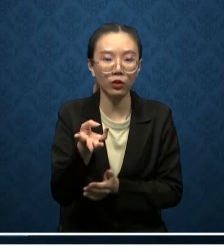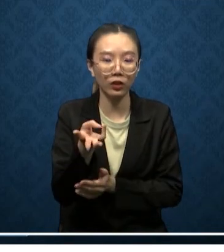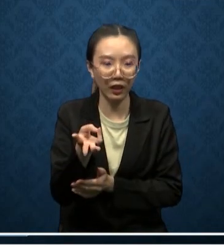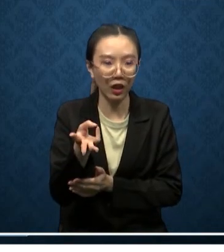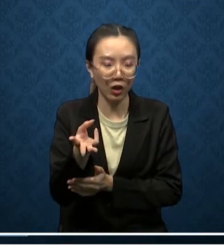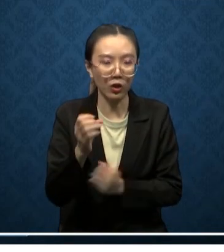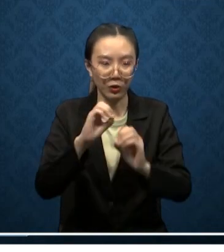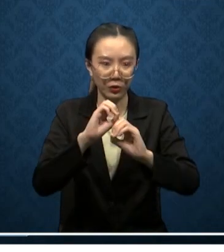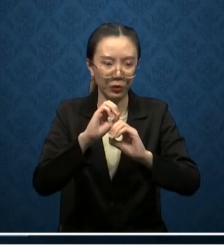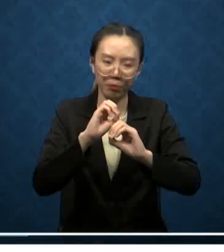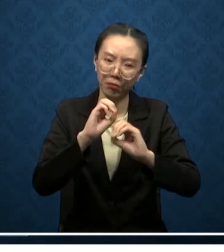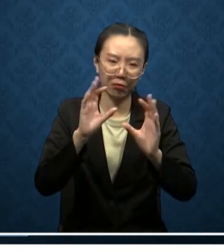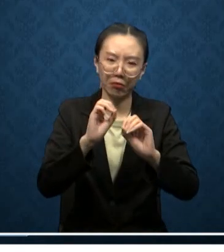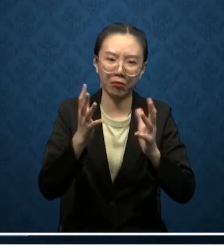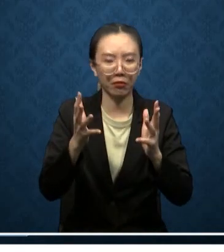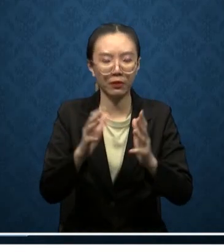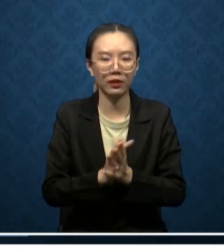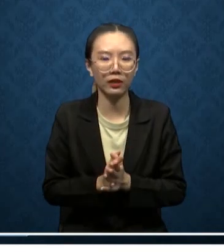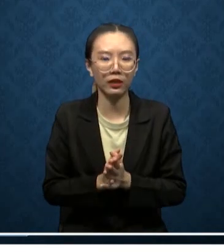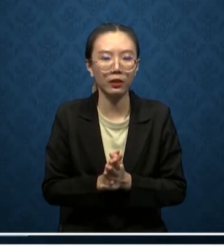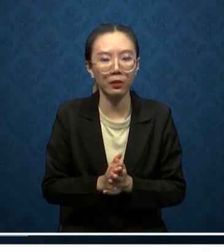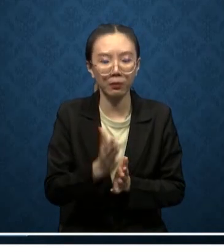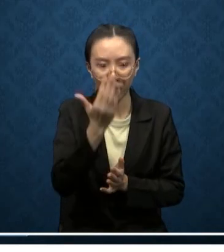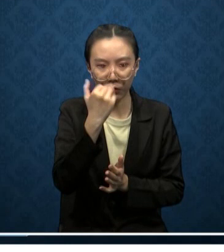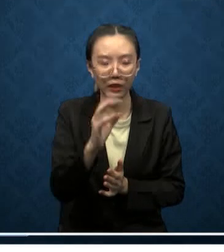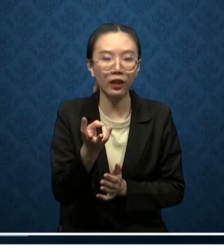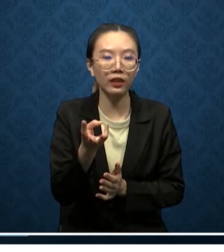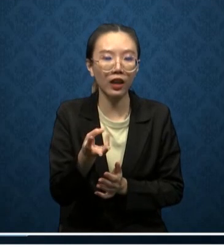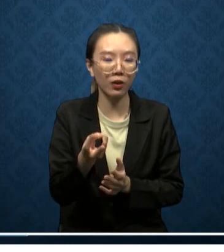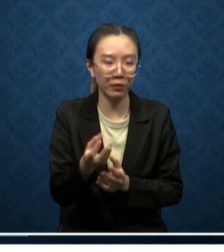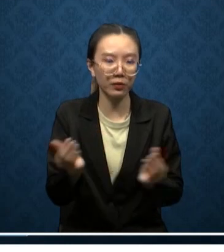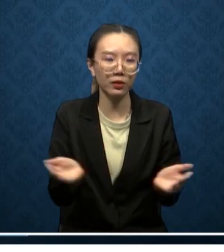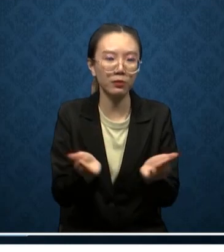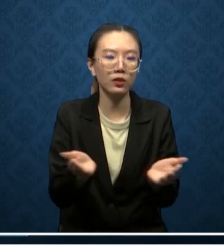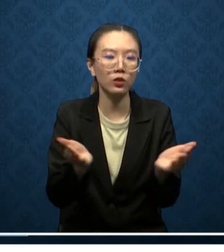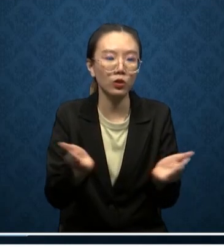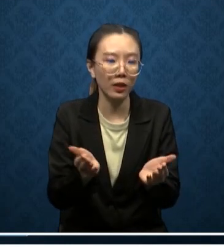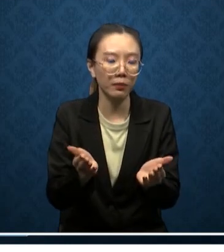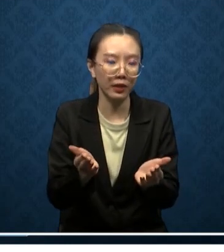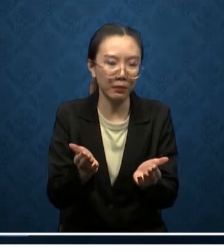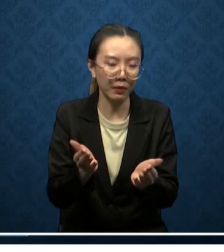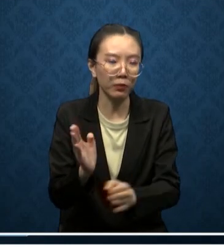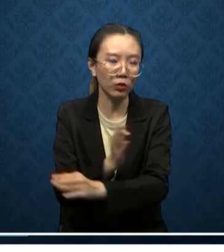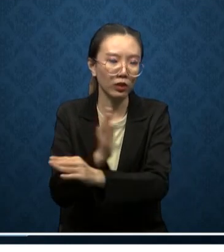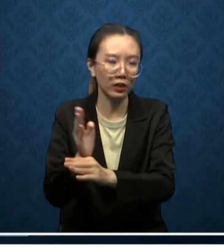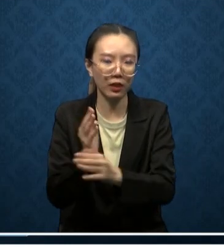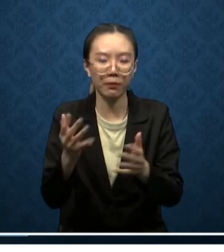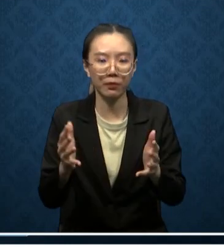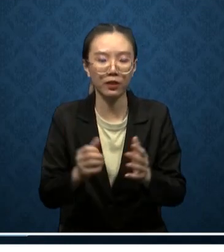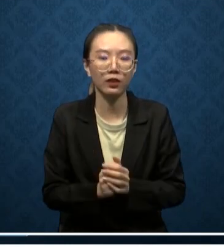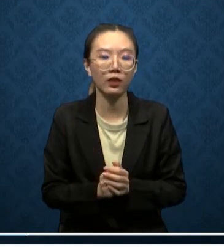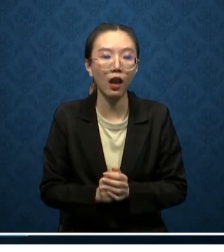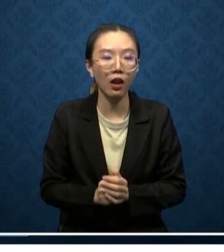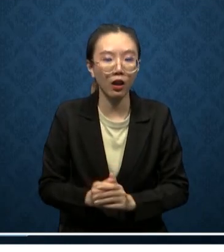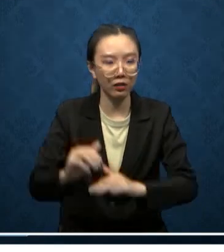ชัดเจนว่าไม่มีความชัดเจนที่จะนำไปสู่การเป็นขับเคลื่อนในเชิงพาณิชย์ได้ถ้าแค่ทำงานวิจัยหรือเอ่อกำหนดว่า